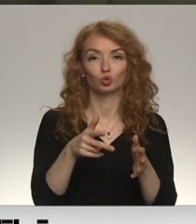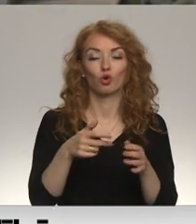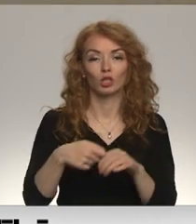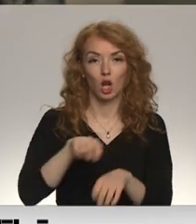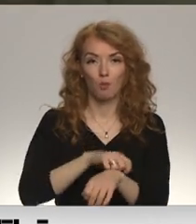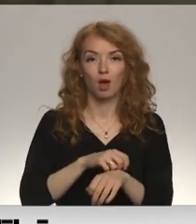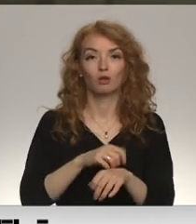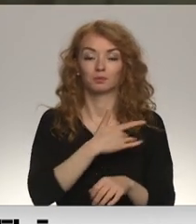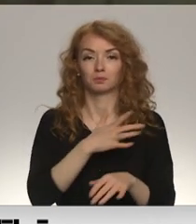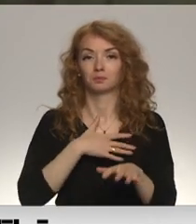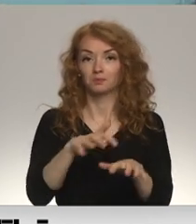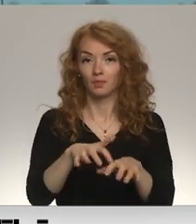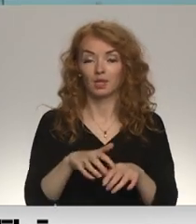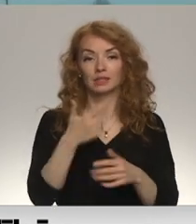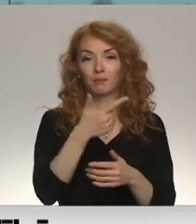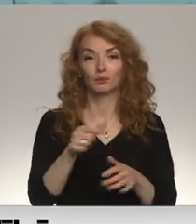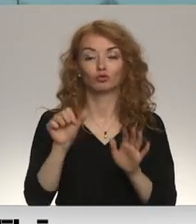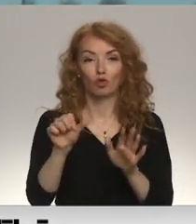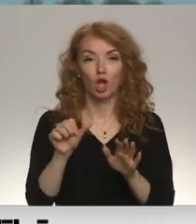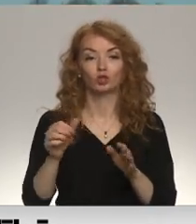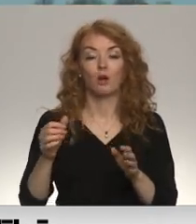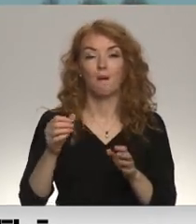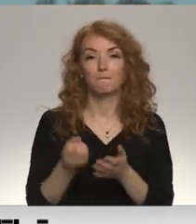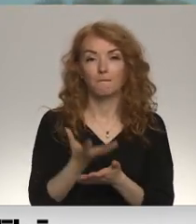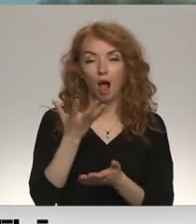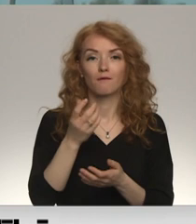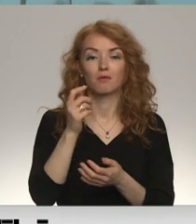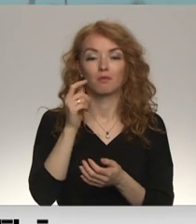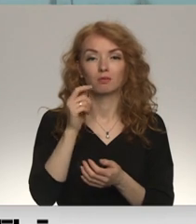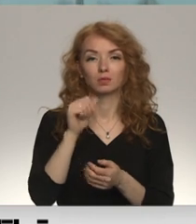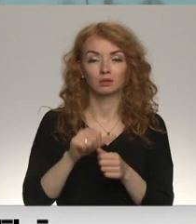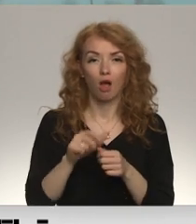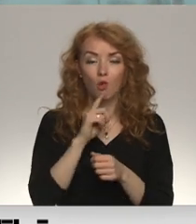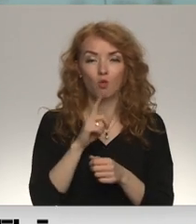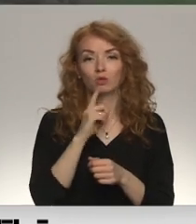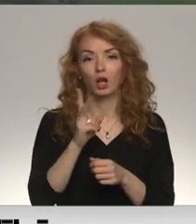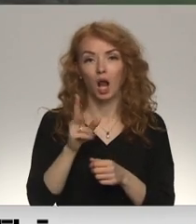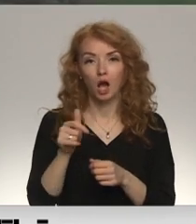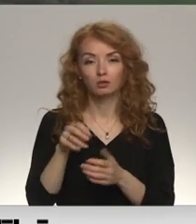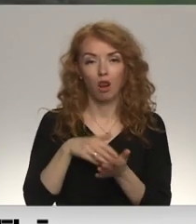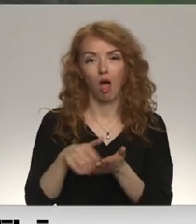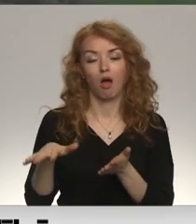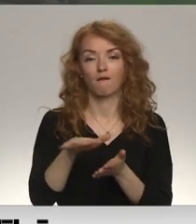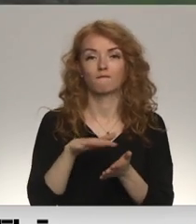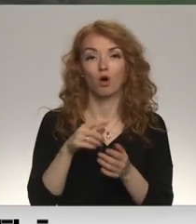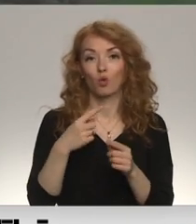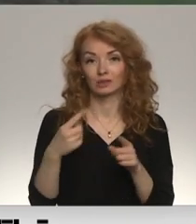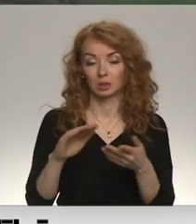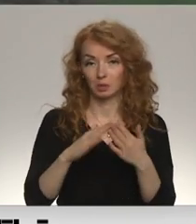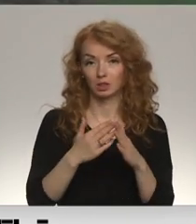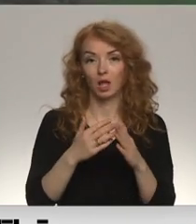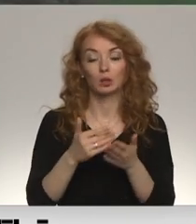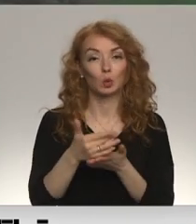pārņemt 176, ar Balviem vēlas arī Ādaži, Mārupe, Ventspils, Alūksne un Krāslava. Turpmāk pašvaldības gan cer,